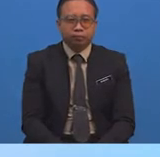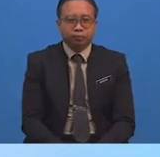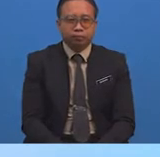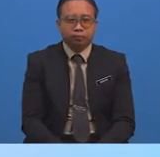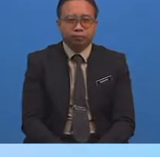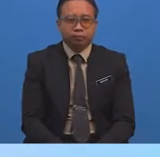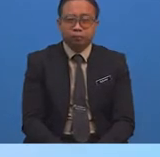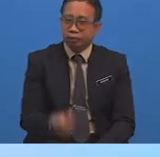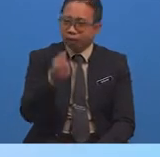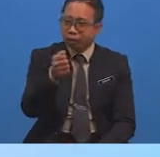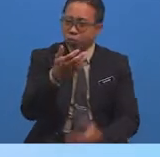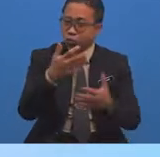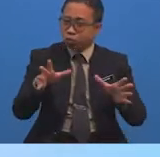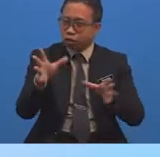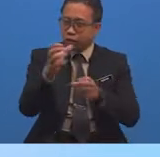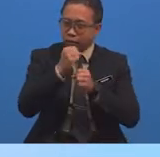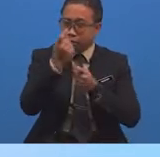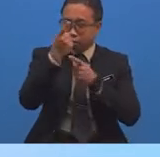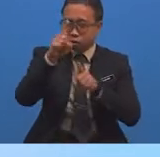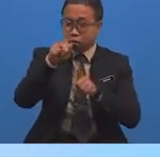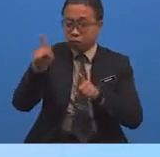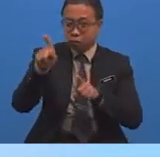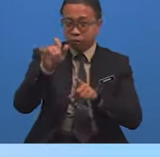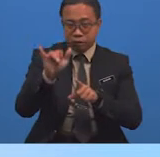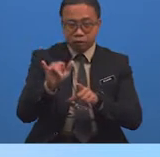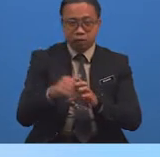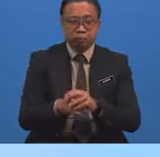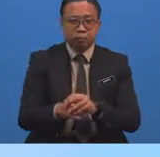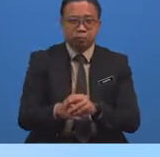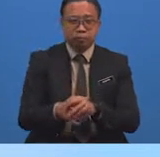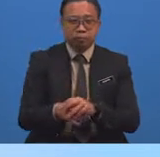Hehehe kamu sudah dapat jawabannya